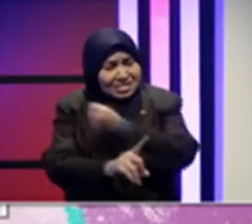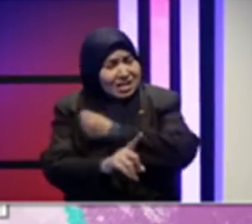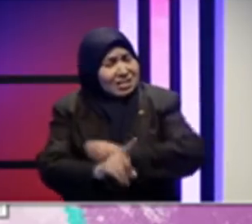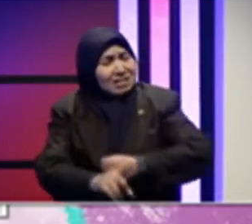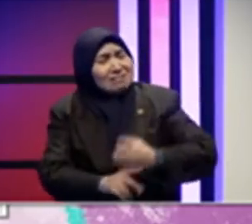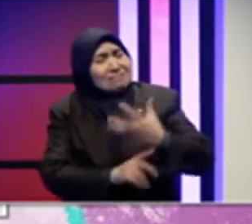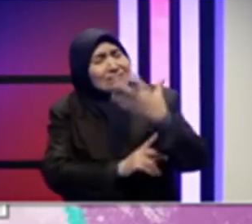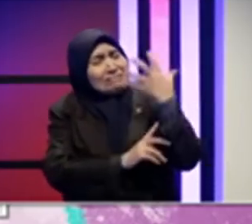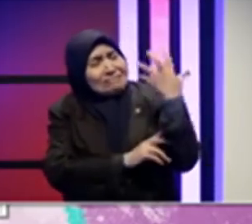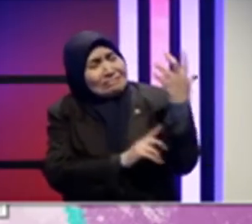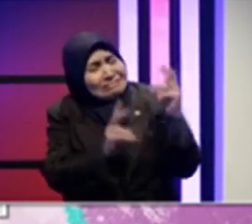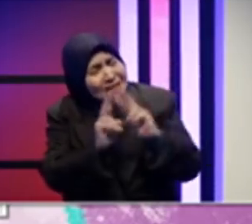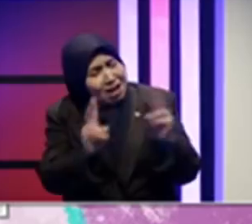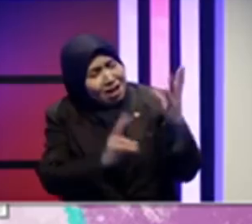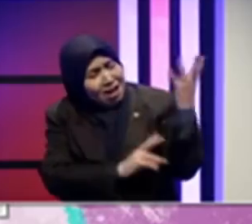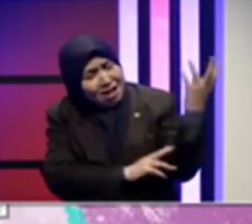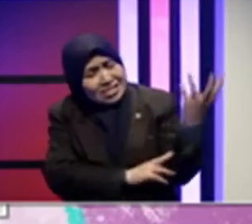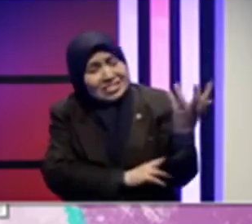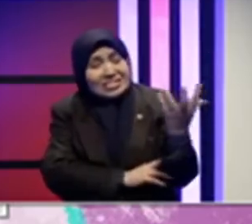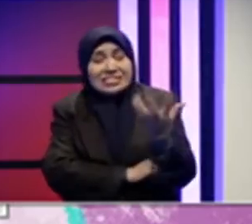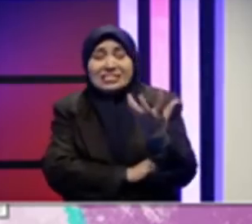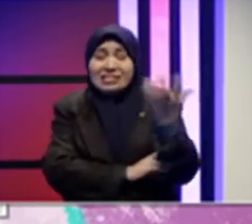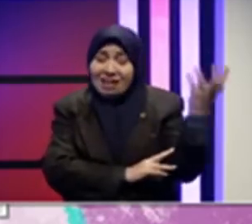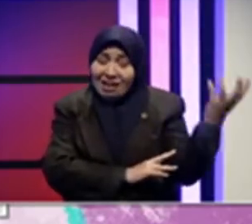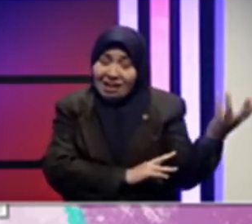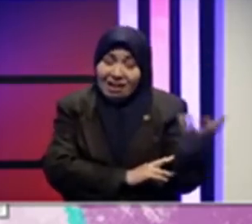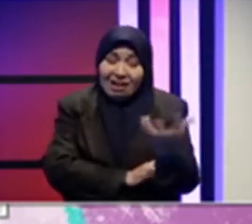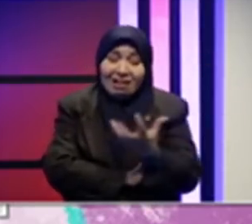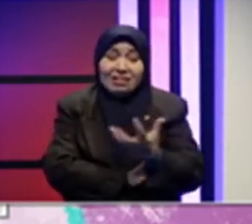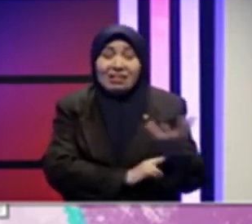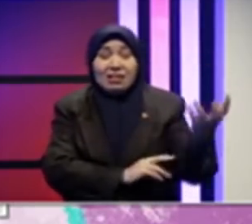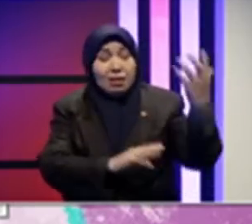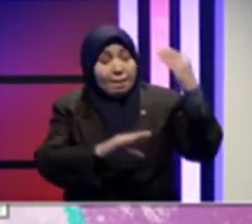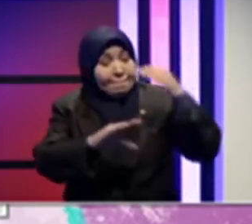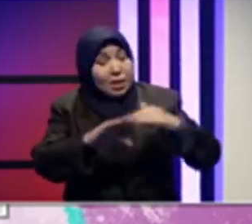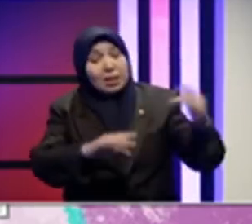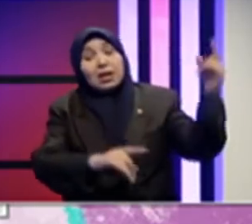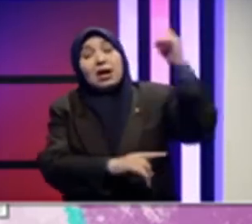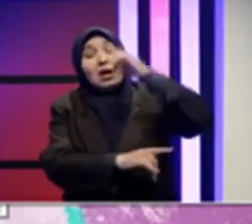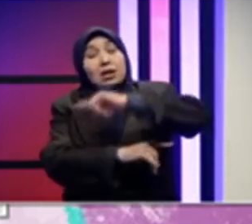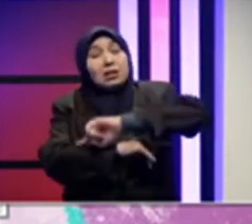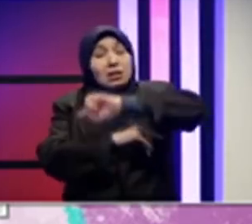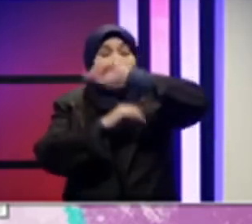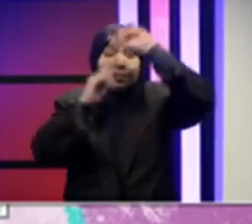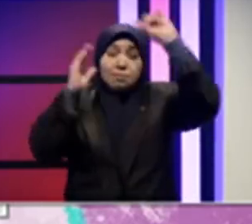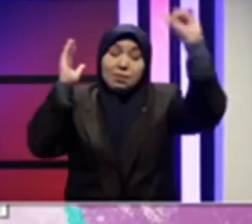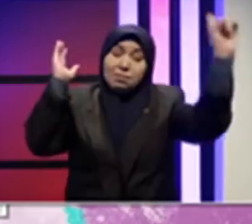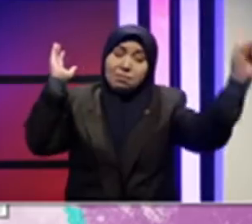عذاب يوم أليم.